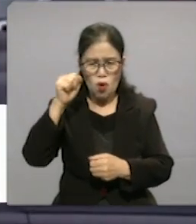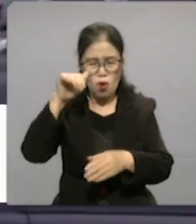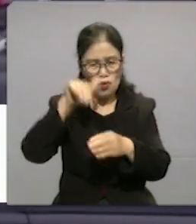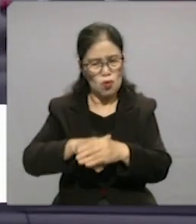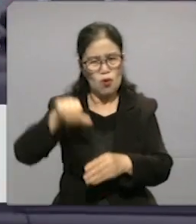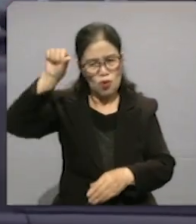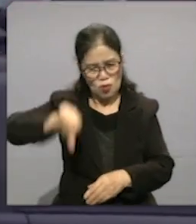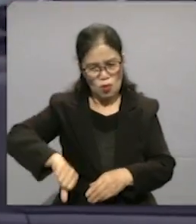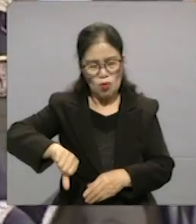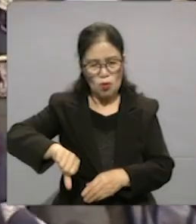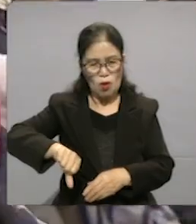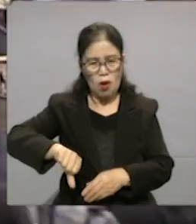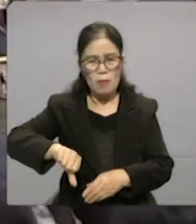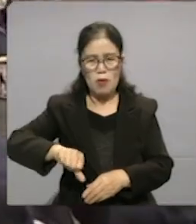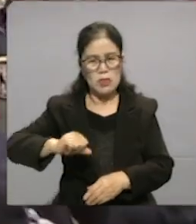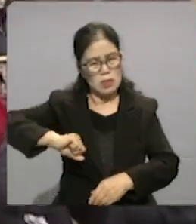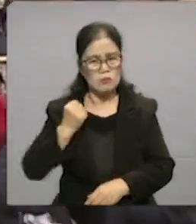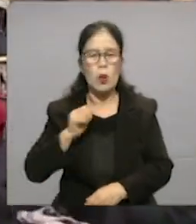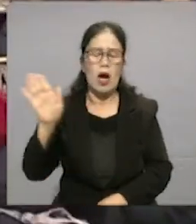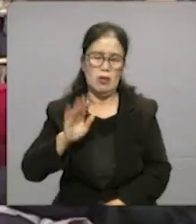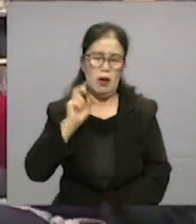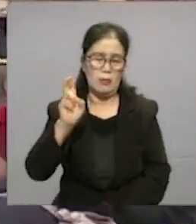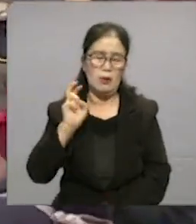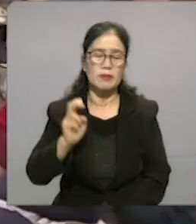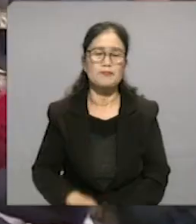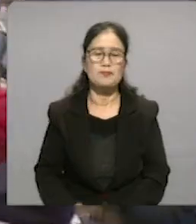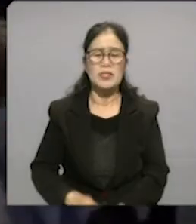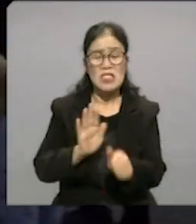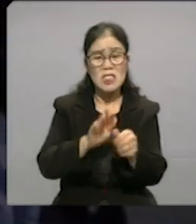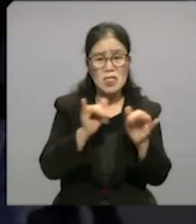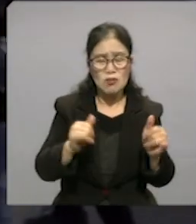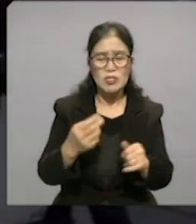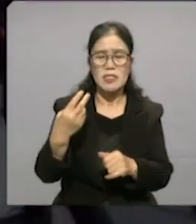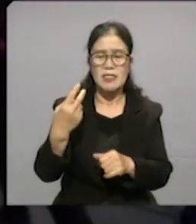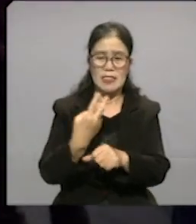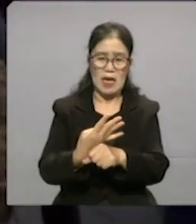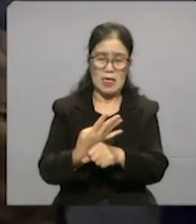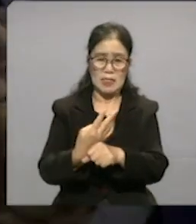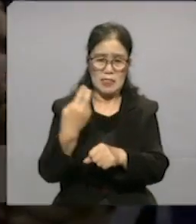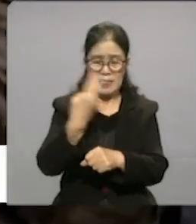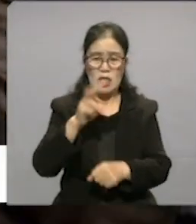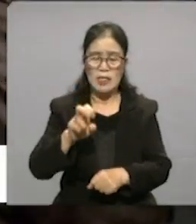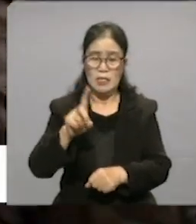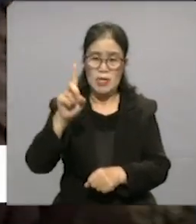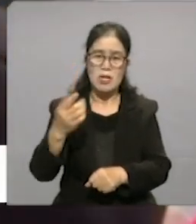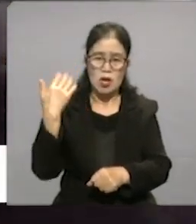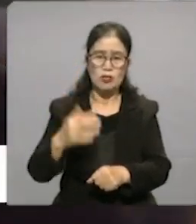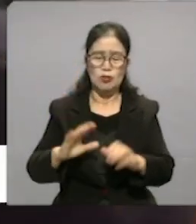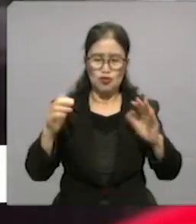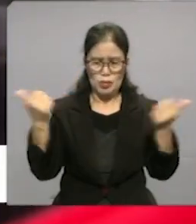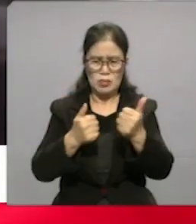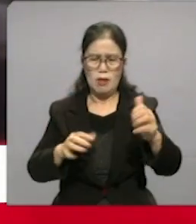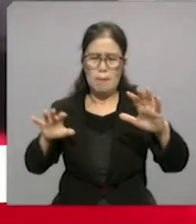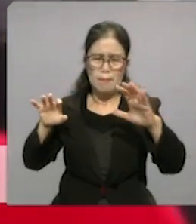승복 안 할 것이다 이렇게 말을 했다고 합니다 트럼프 후보 지지자들 지난 2021년 워싱턴 DC 있었던